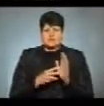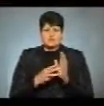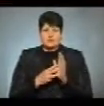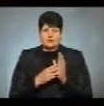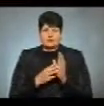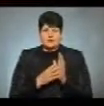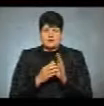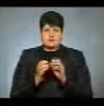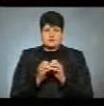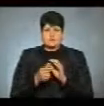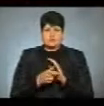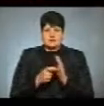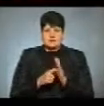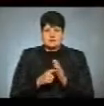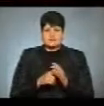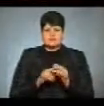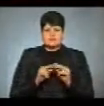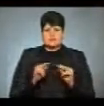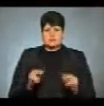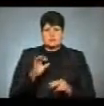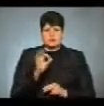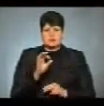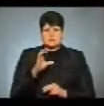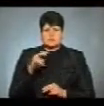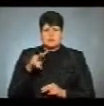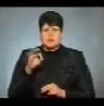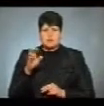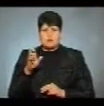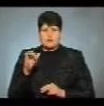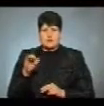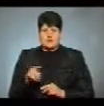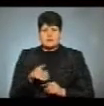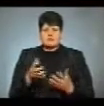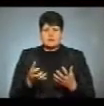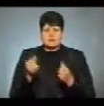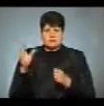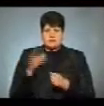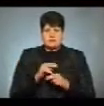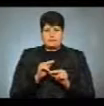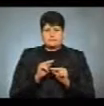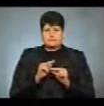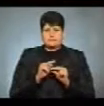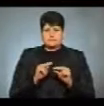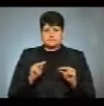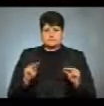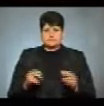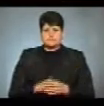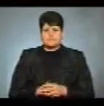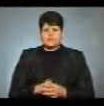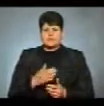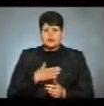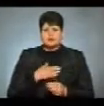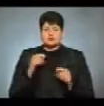10, 11 класів та учитель Ольга Слободян. Їх підтримав увесь учнівський та педагогічний колектив школи. Наша